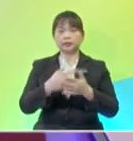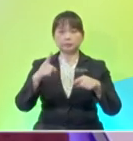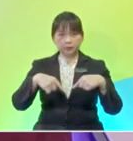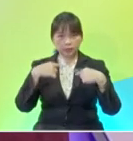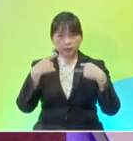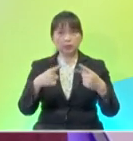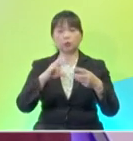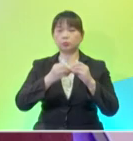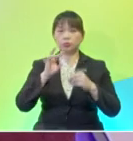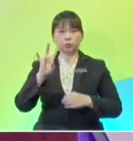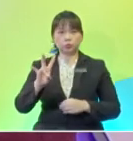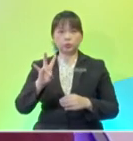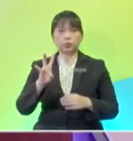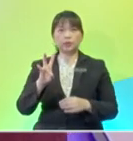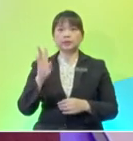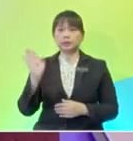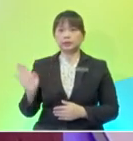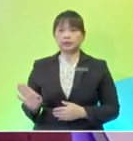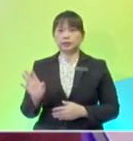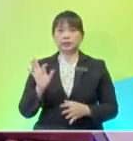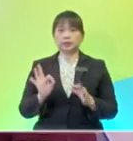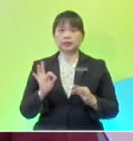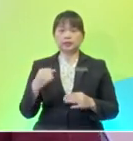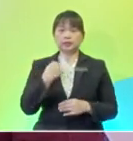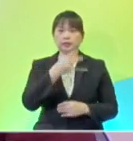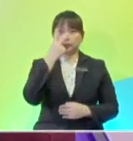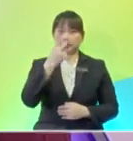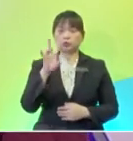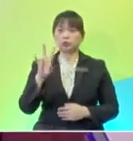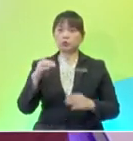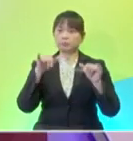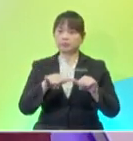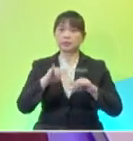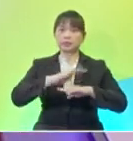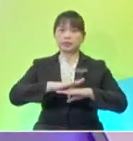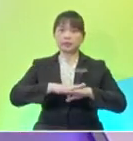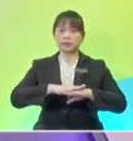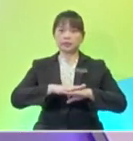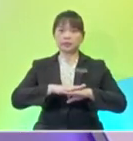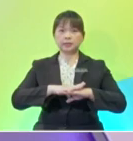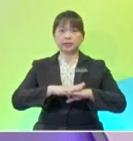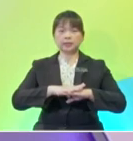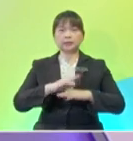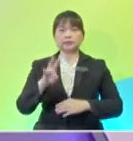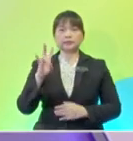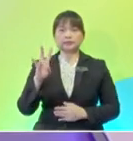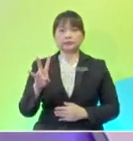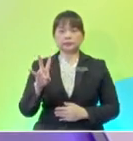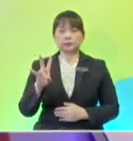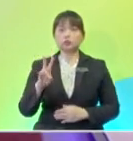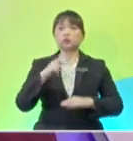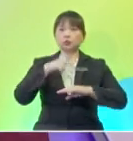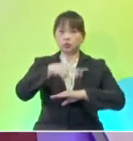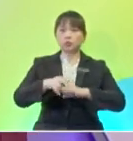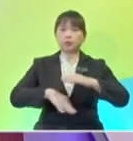jadi kayak sini kalau gitu tengok sampai nunggu 7 dia masih ke atas Oke kemudian 7 turun bawah